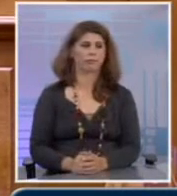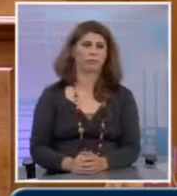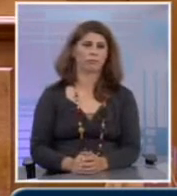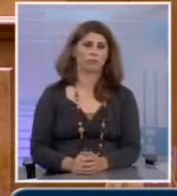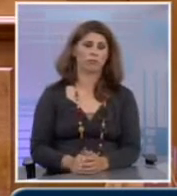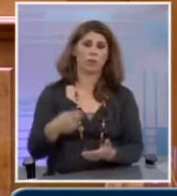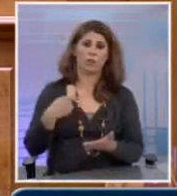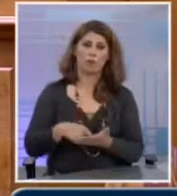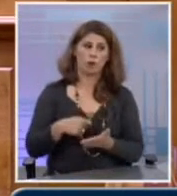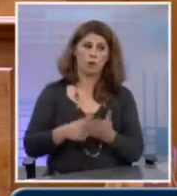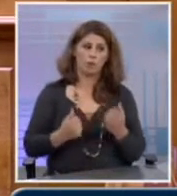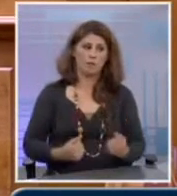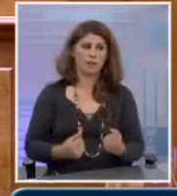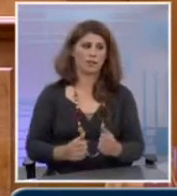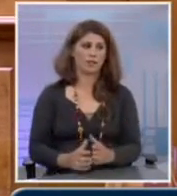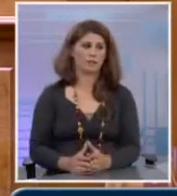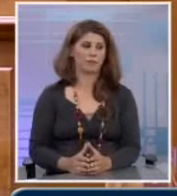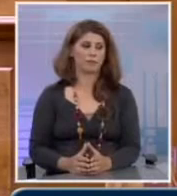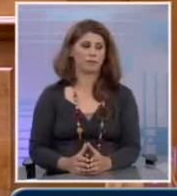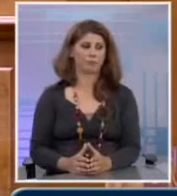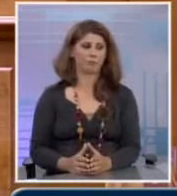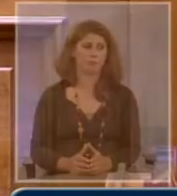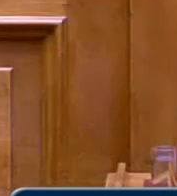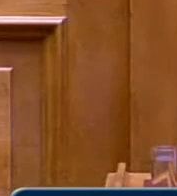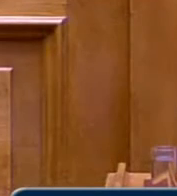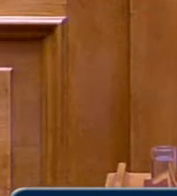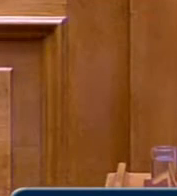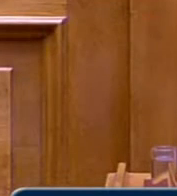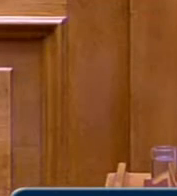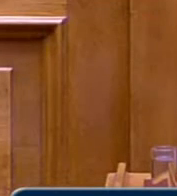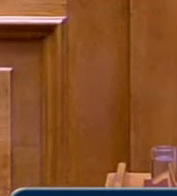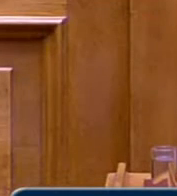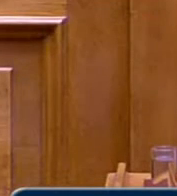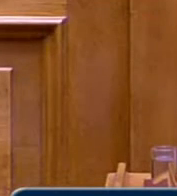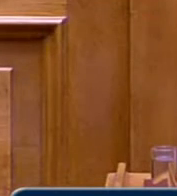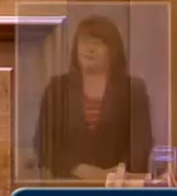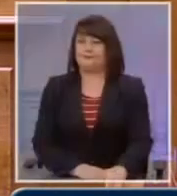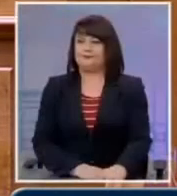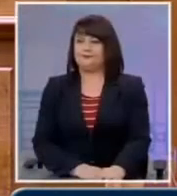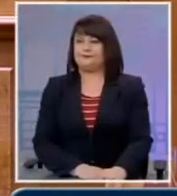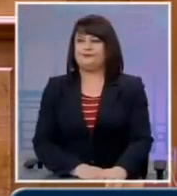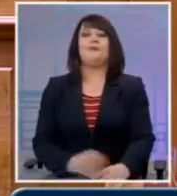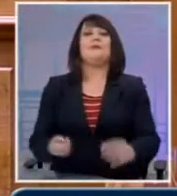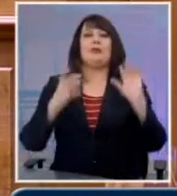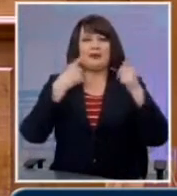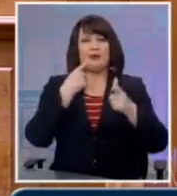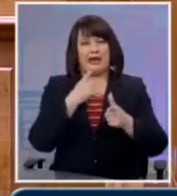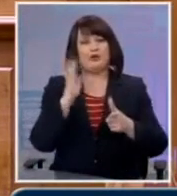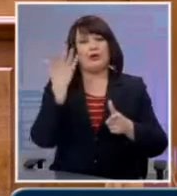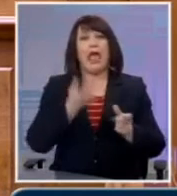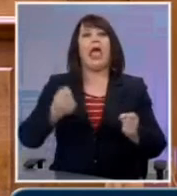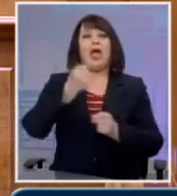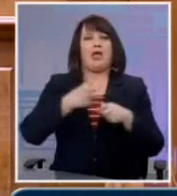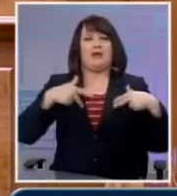φορολογικής επιβάρυνσης. Η αξιωματική αντιπολίτευση ισχυρίζεται πως εάν είχε την κυβέρνηση θα προχωρούσε σε μείωση